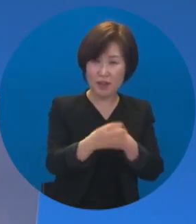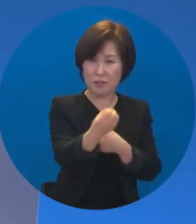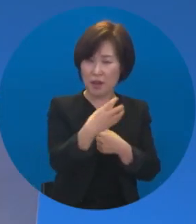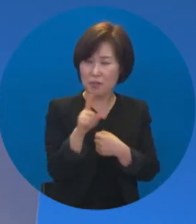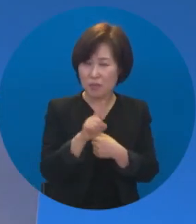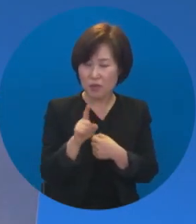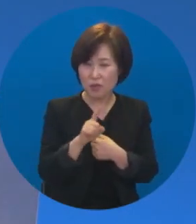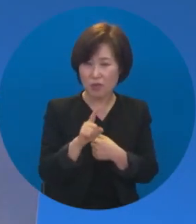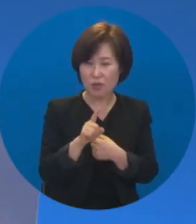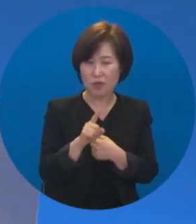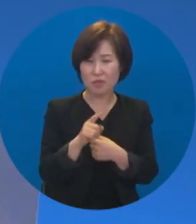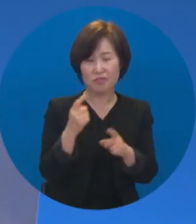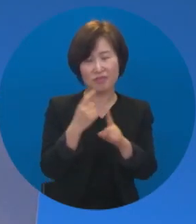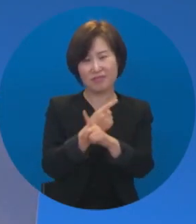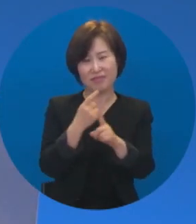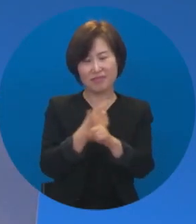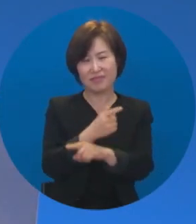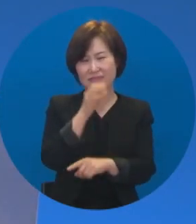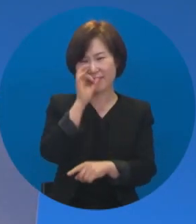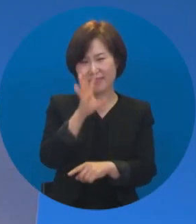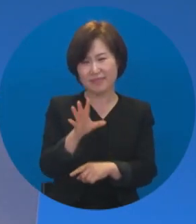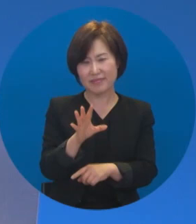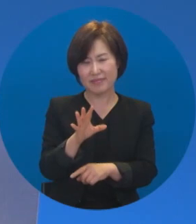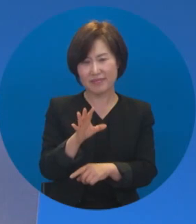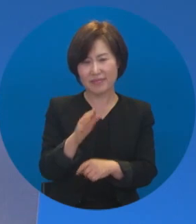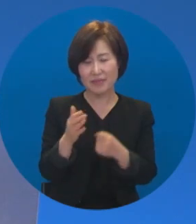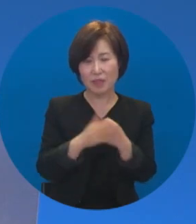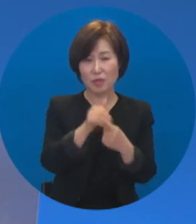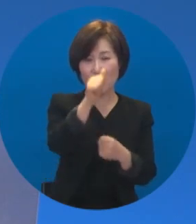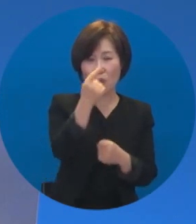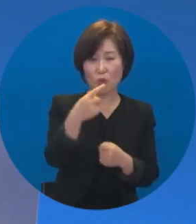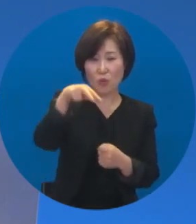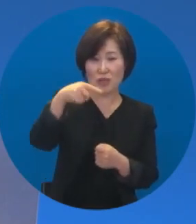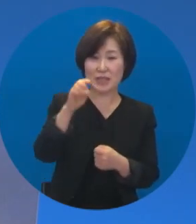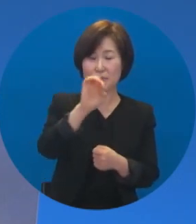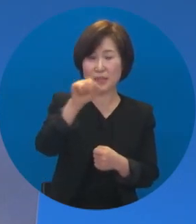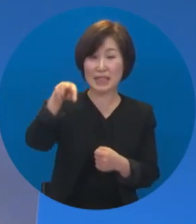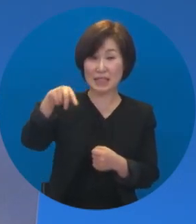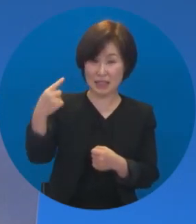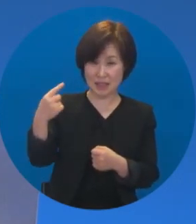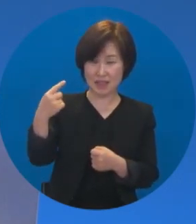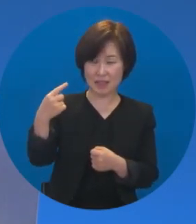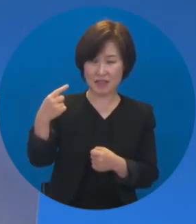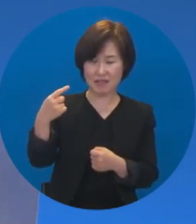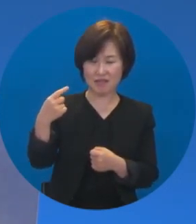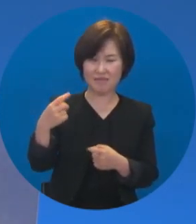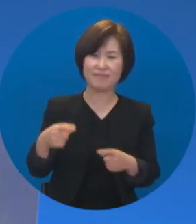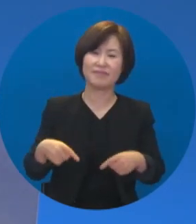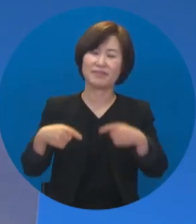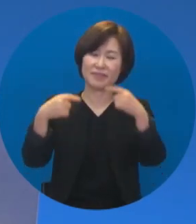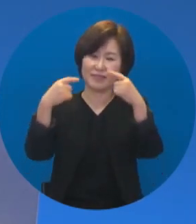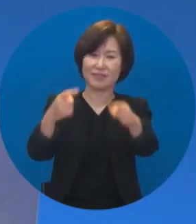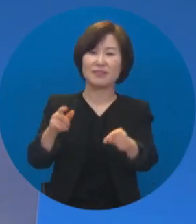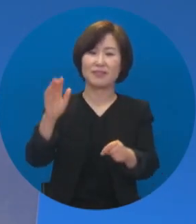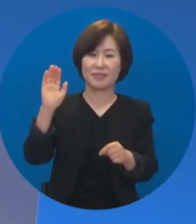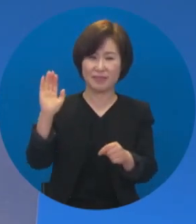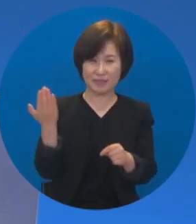없으니 호스피스로 가라고 말했어요. 그래서 저희는 8월 6일에 호스피스에 들어왔습니다.